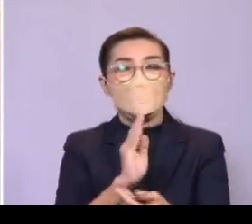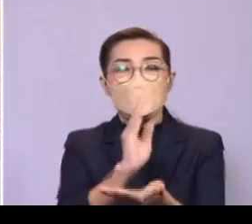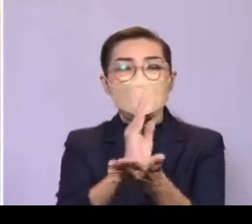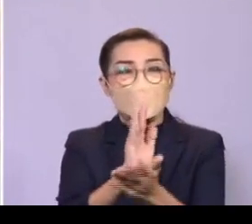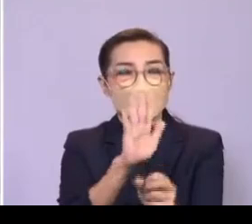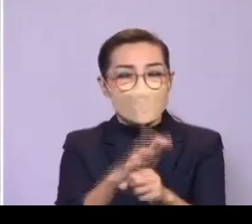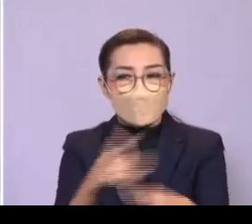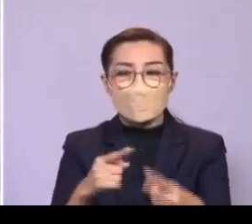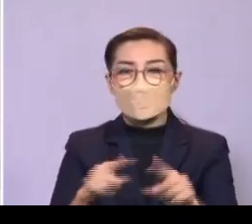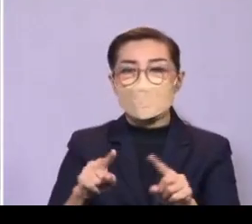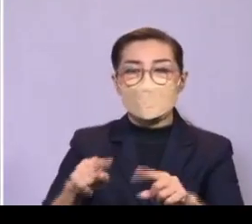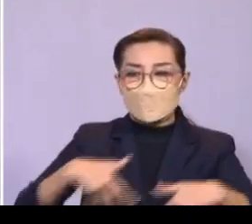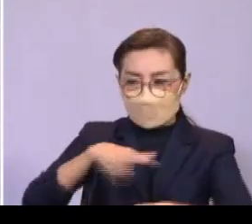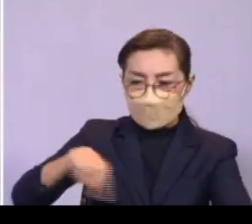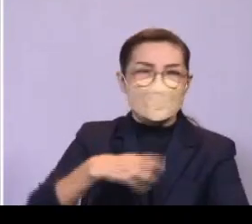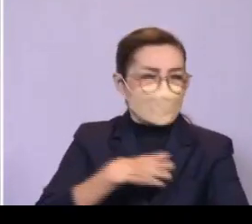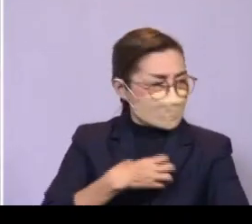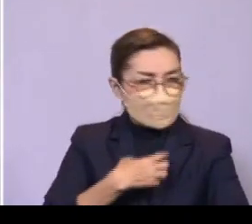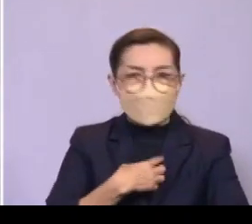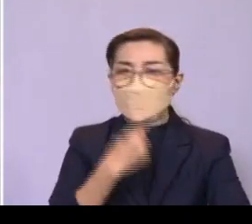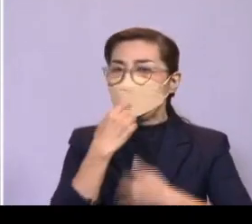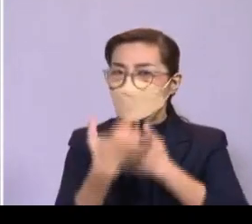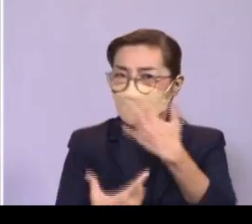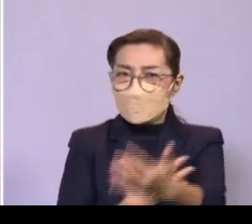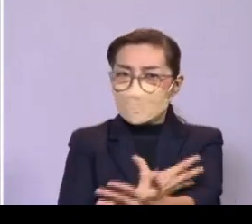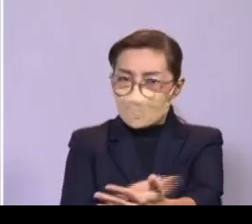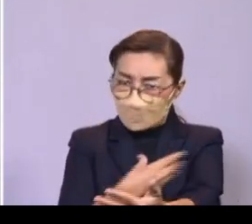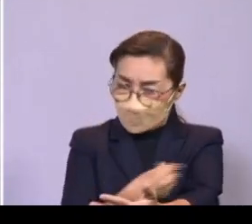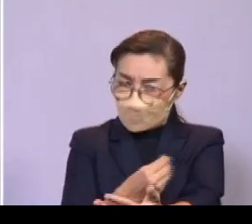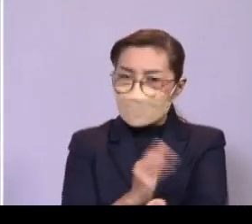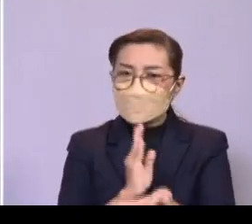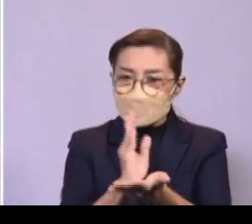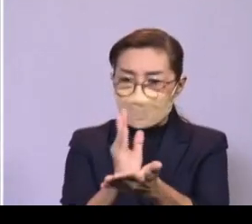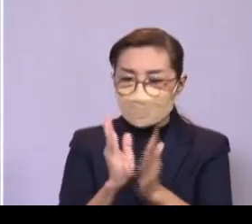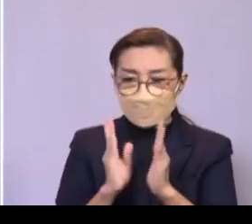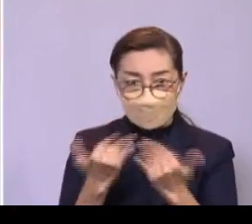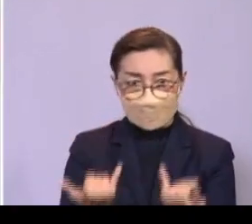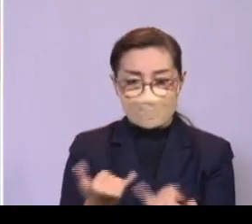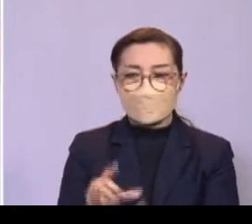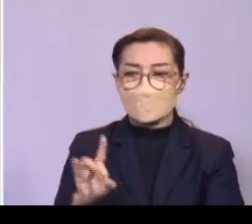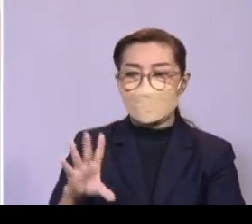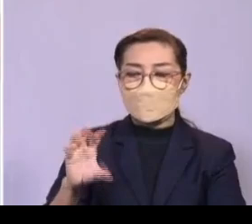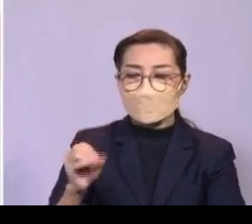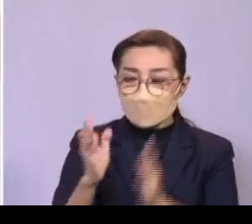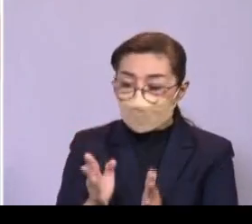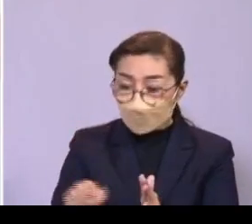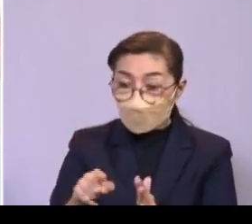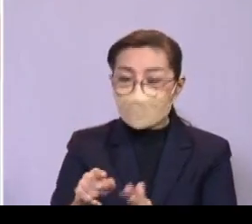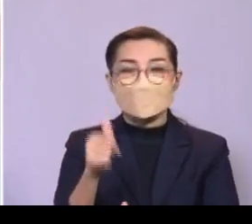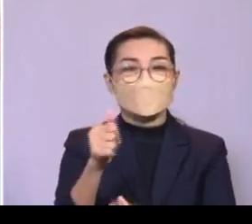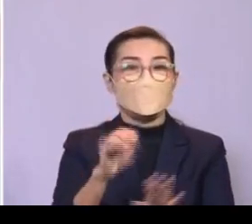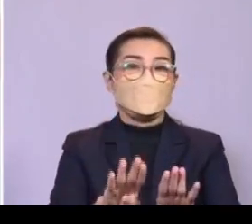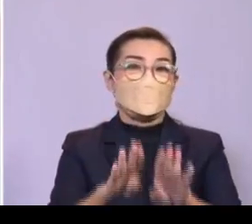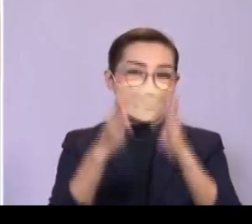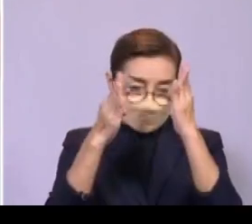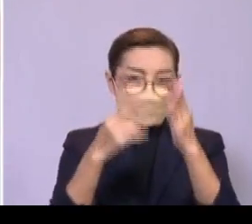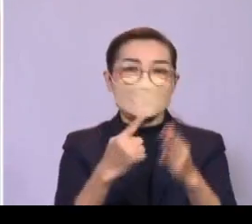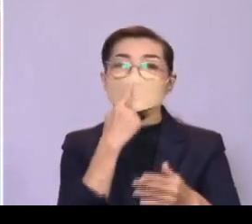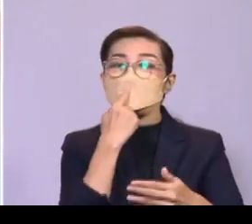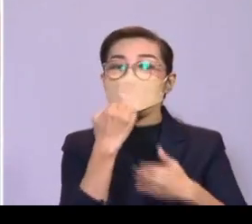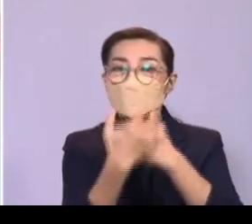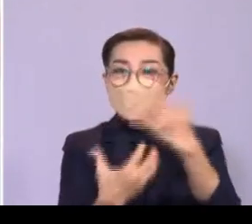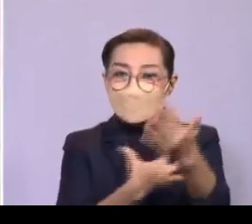างเมื่อวานและคนที่ต้องการร่วมบริจาคเลือดในวันนี้รวม150คนจึงมีการเปิดให้บริจาคอีกรอบจนถึงเวลาประมาณเ